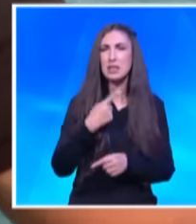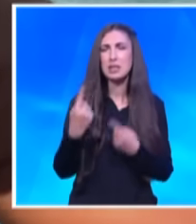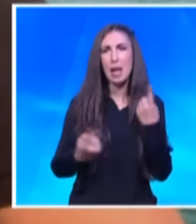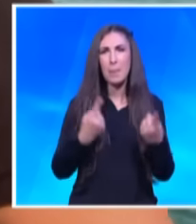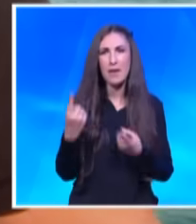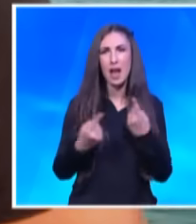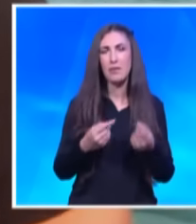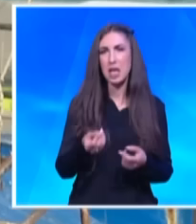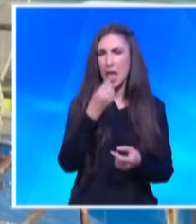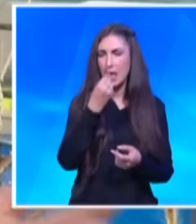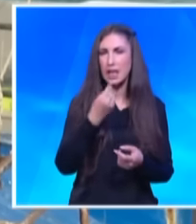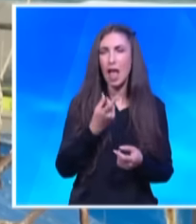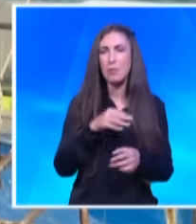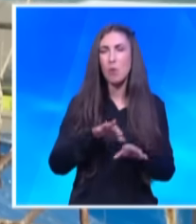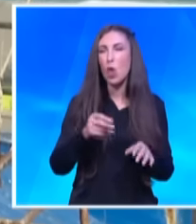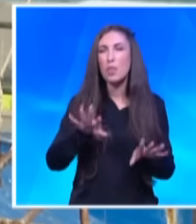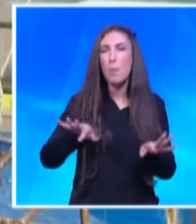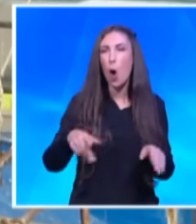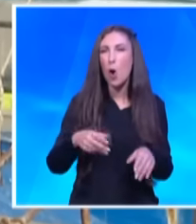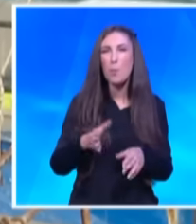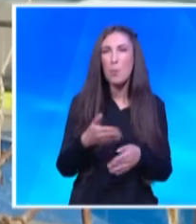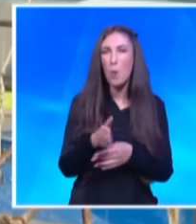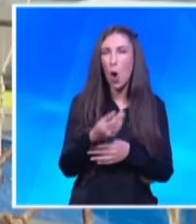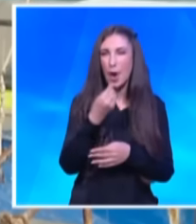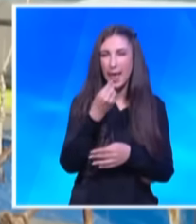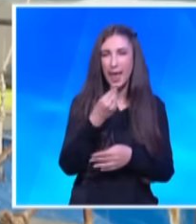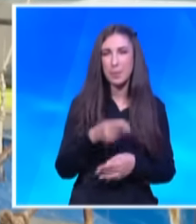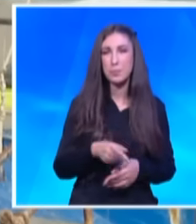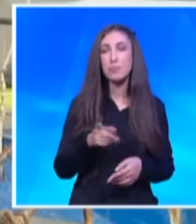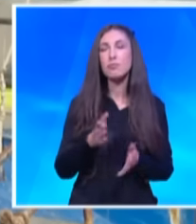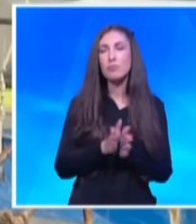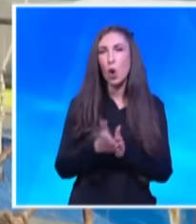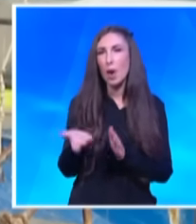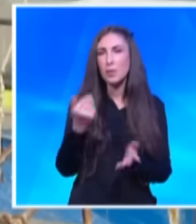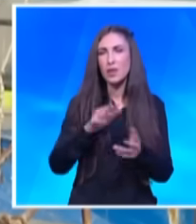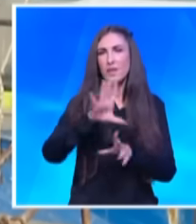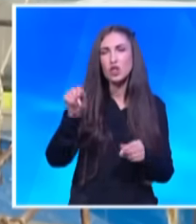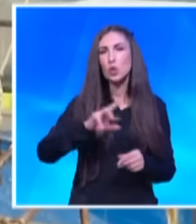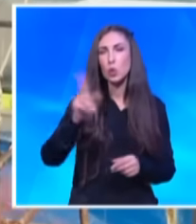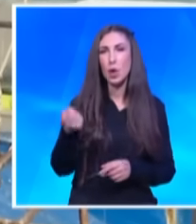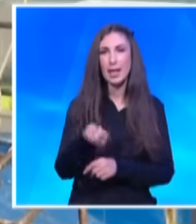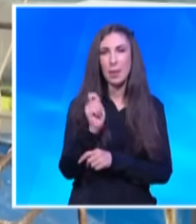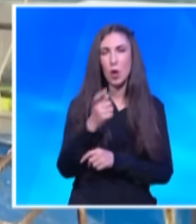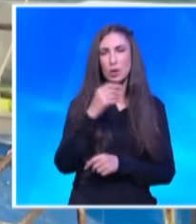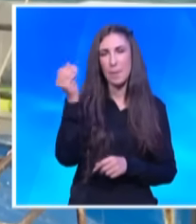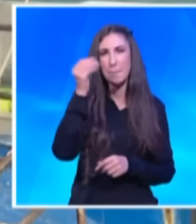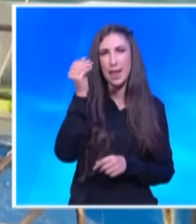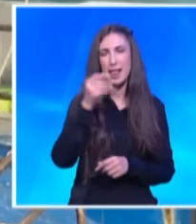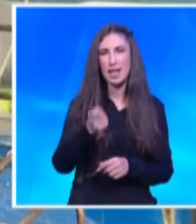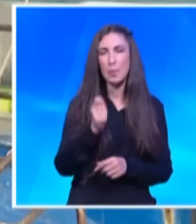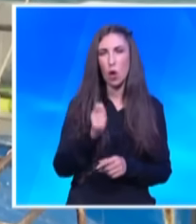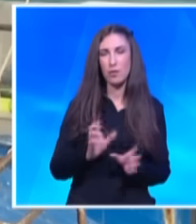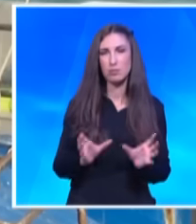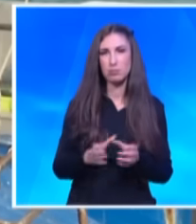забавляват, и да консумират храна от морето. Използвам възможността да призова и всички други рибари от Българския риболовен